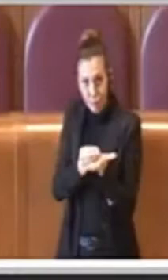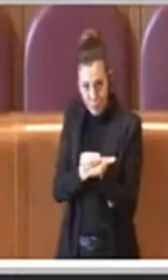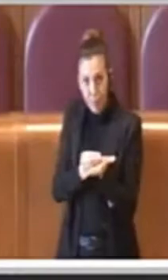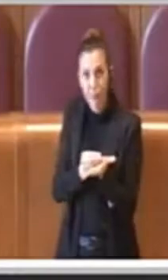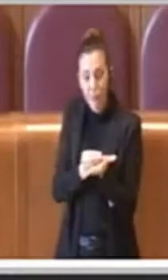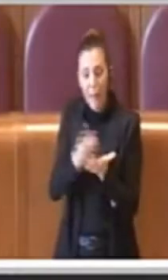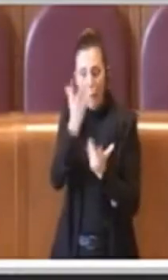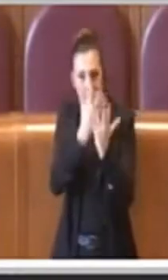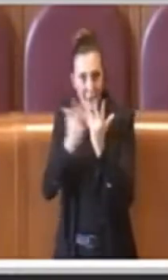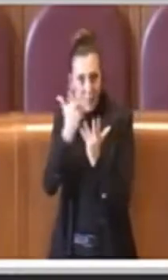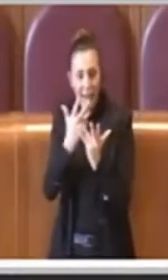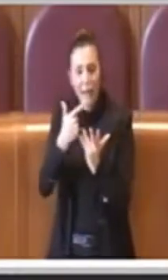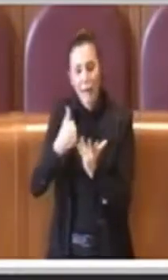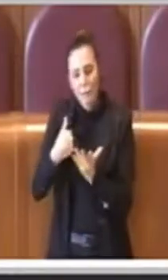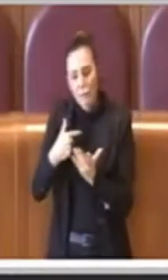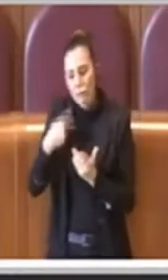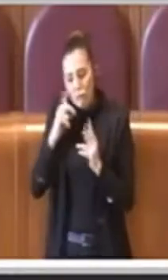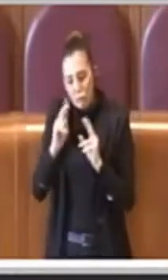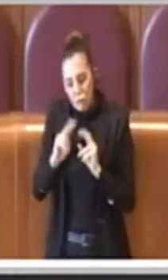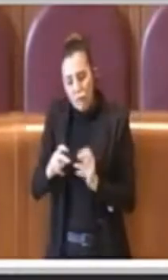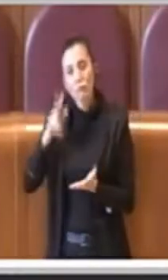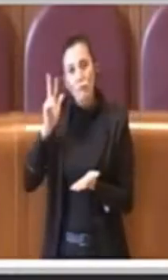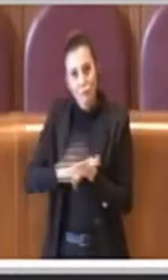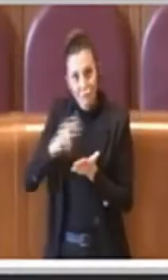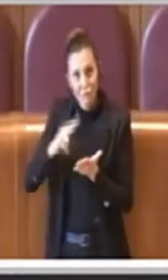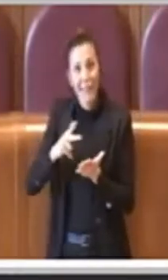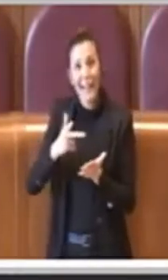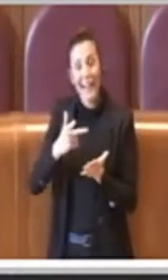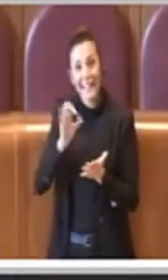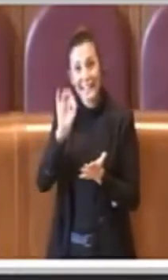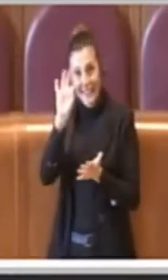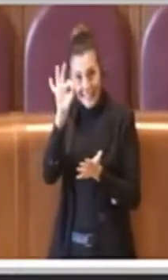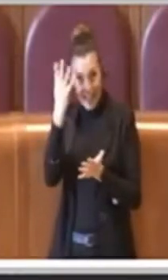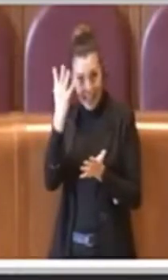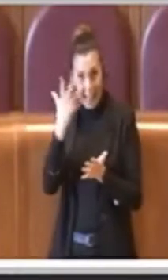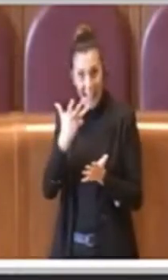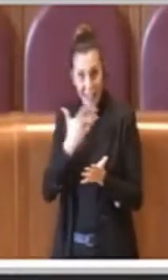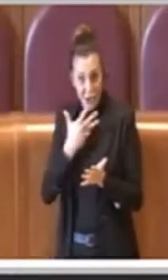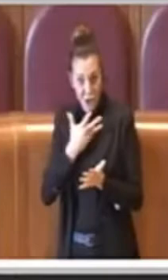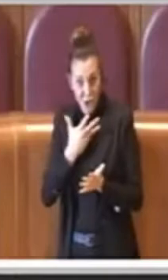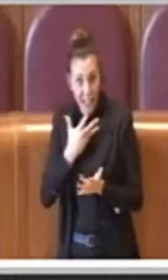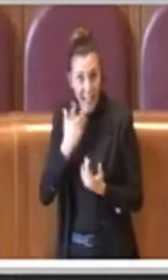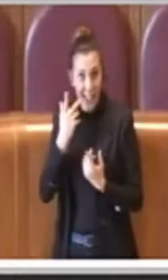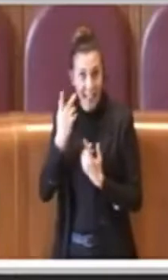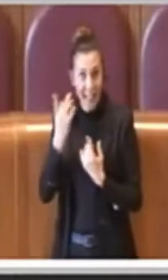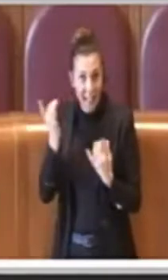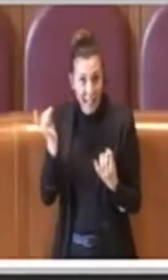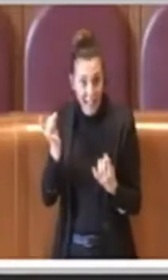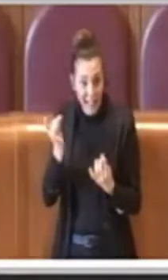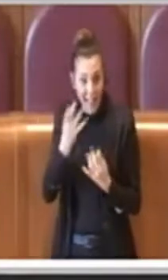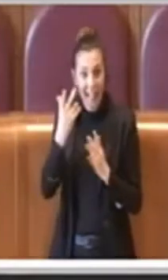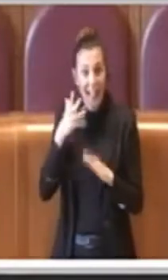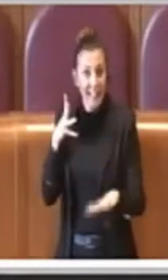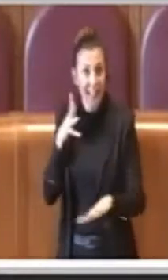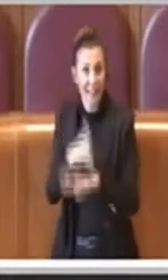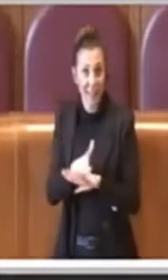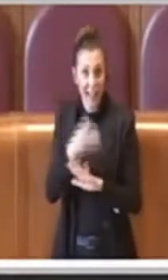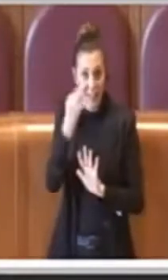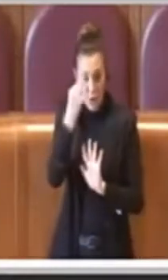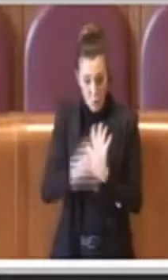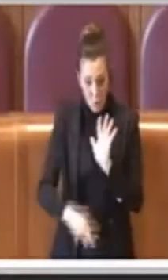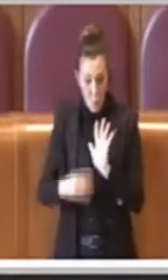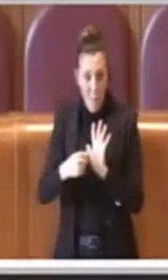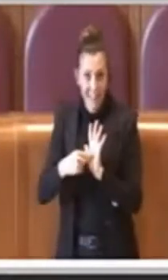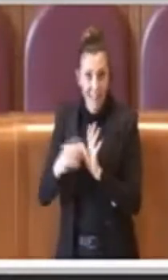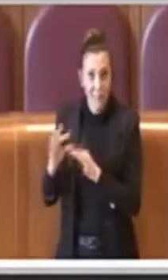rilevanza. Ora, c'è che in caso di modifiche, in caso di, voglio dire, di interventi normativi che possano andarli a